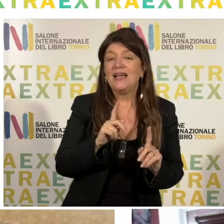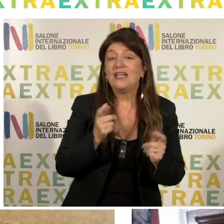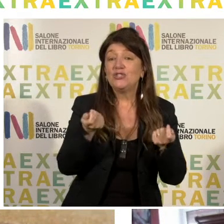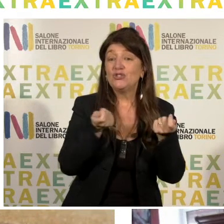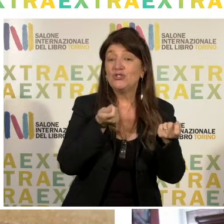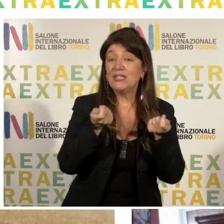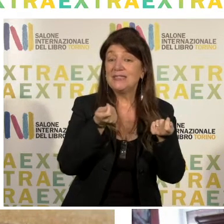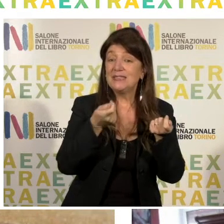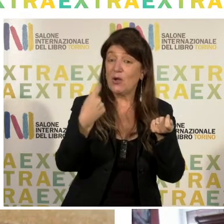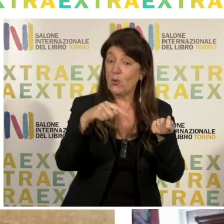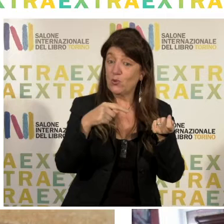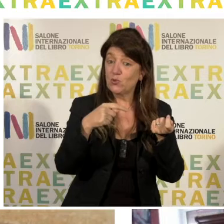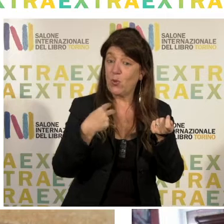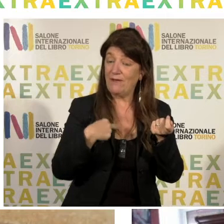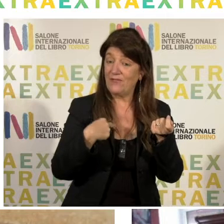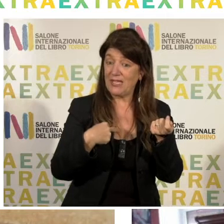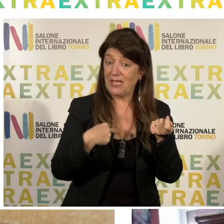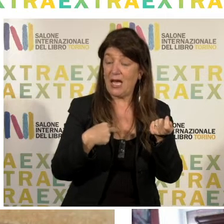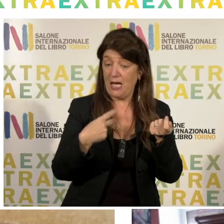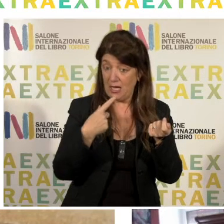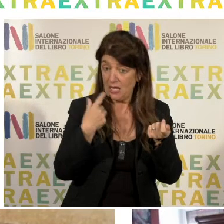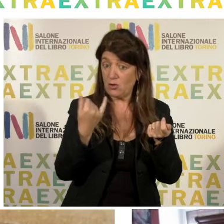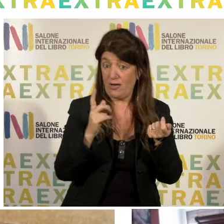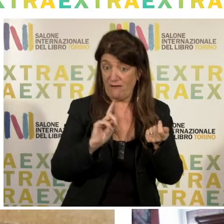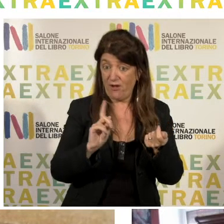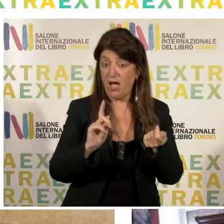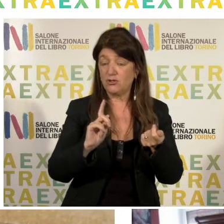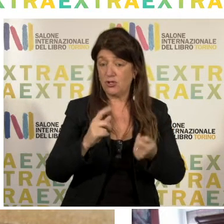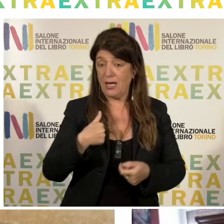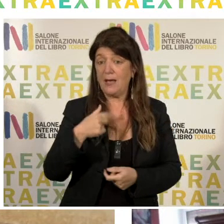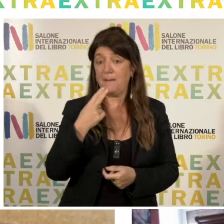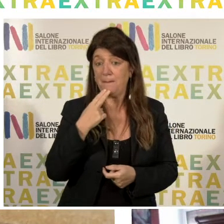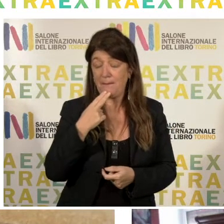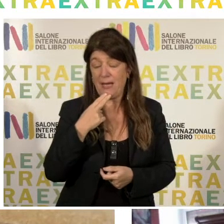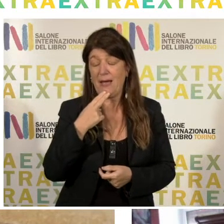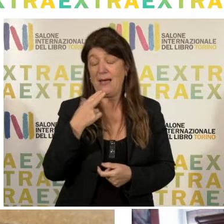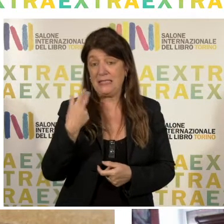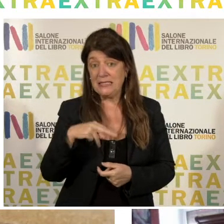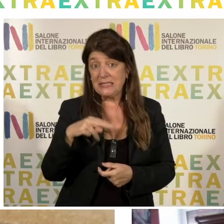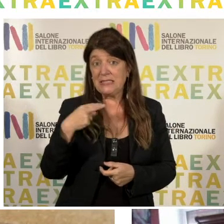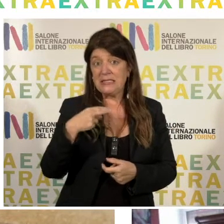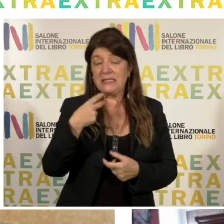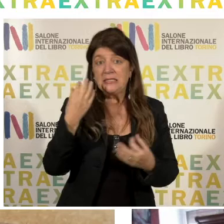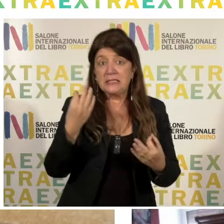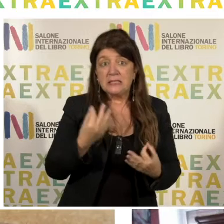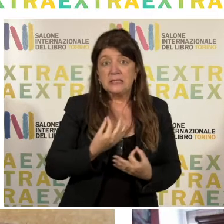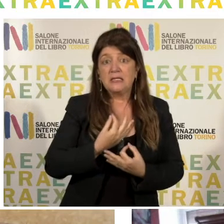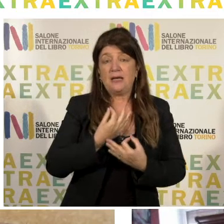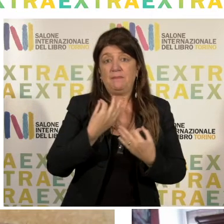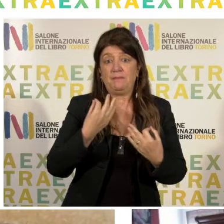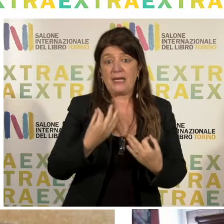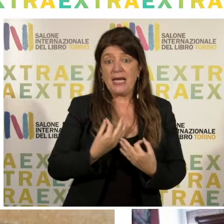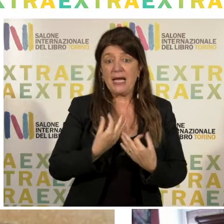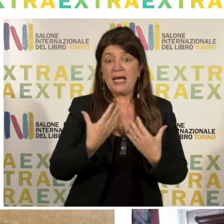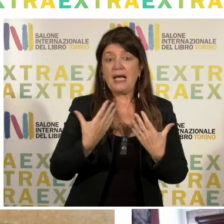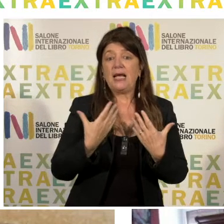Gestire la sua vita per lui è stato molto complesso. Mio padre era sempre a